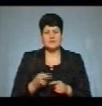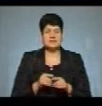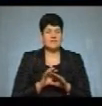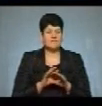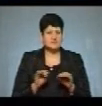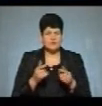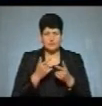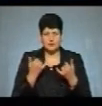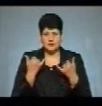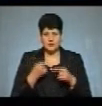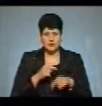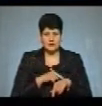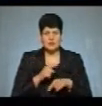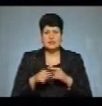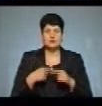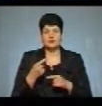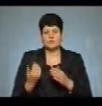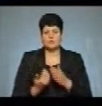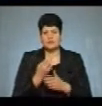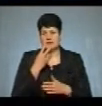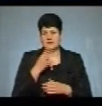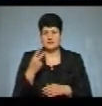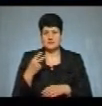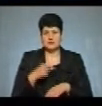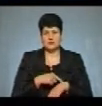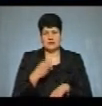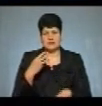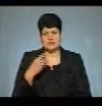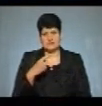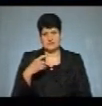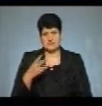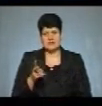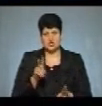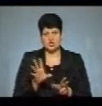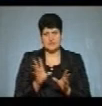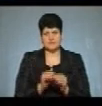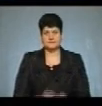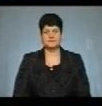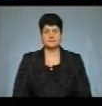інформація на цю годину. Наступний випуск новин дивіться о 20:30. Залишайтеся з нами.